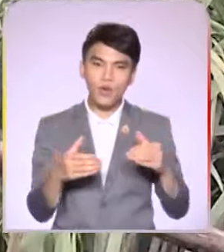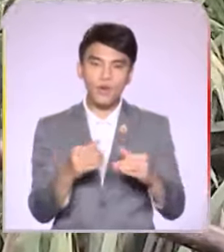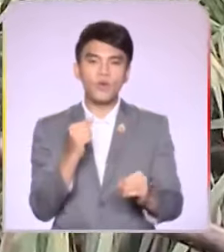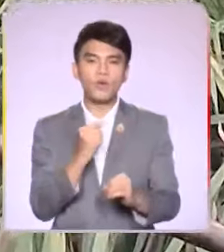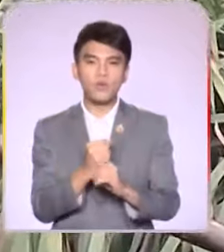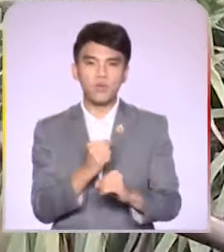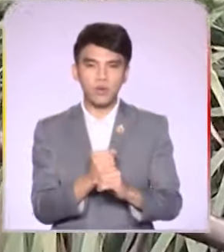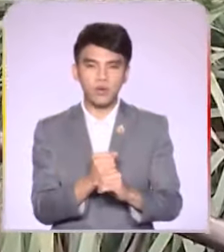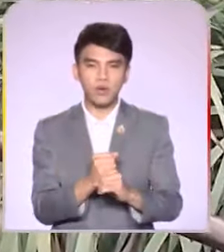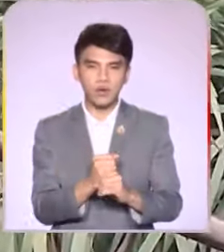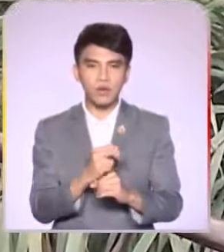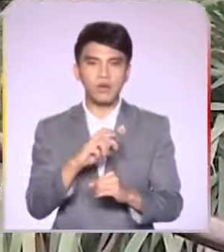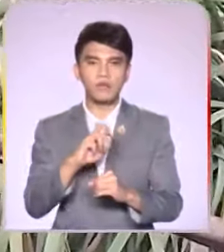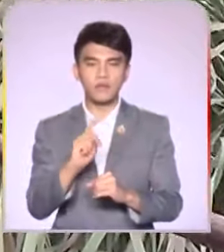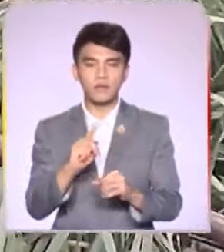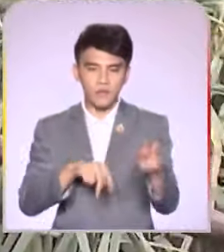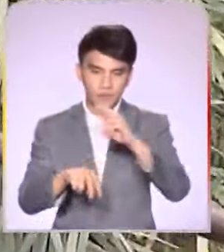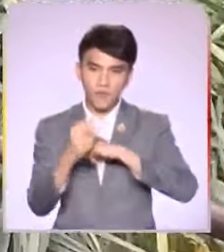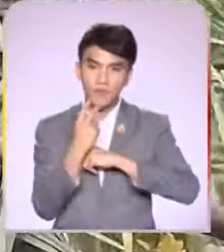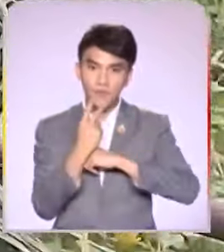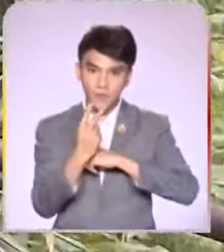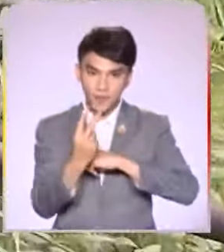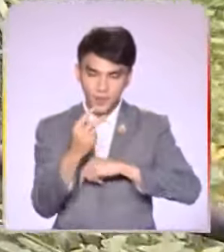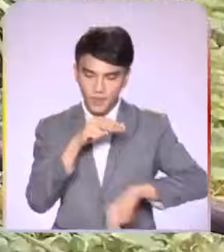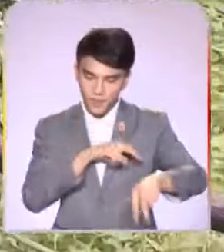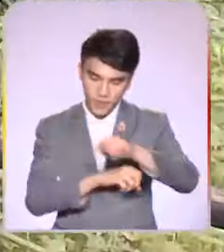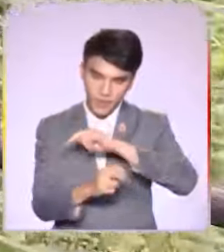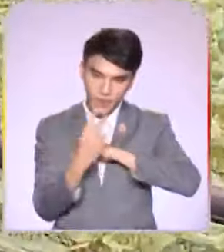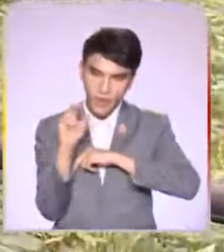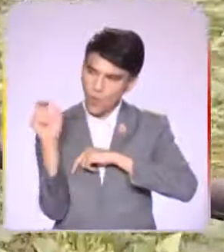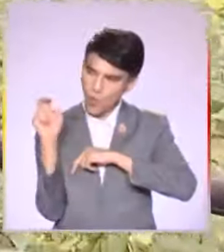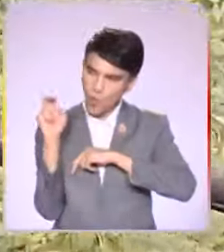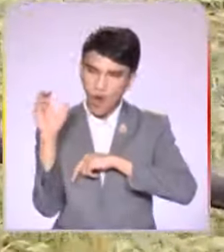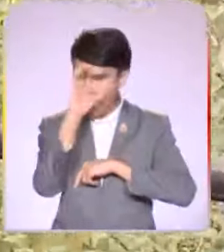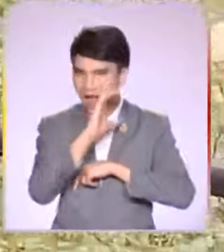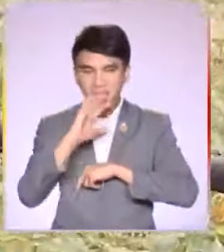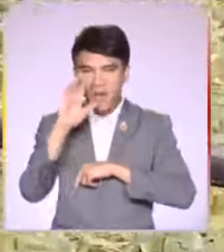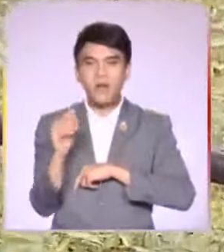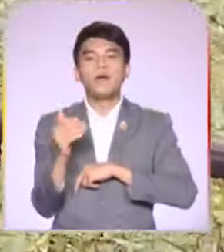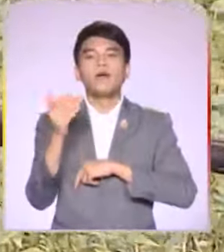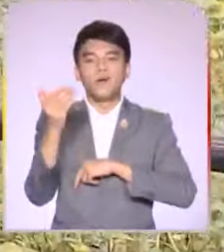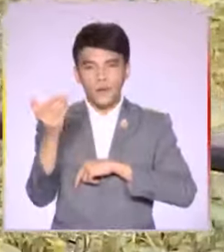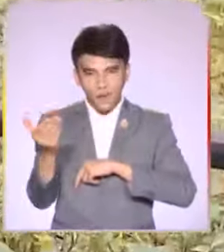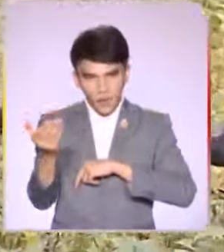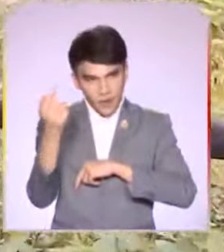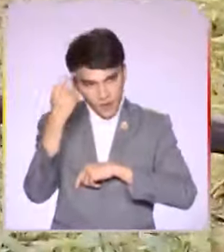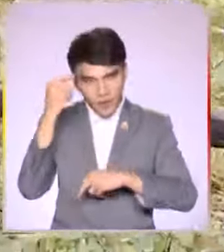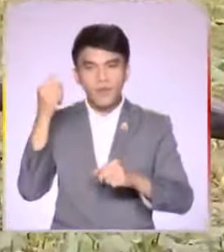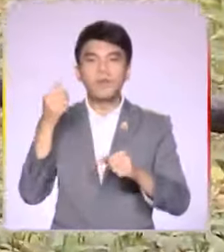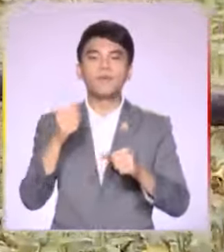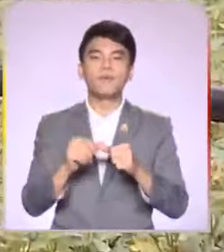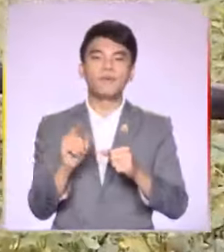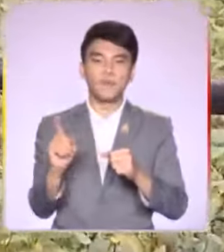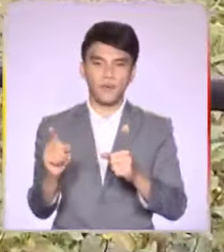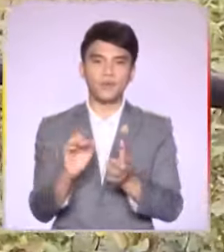านของนิกอสรพิษวิทยาจะลงพื้นที่ไปตรวจสอบหางูตัวเมื่อกี้ที่รัดป้าอยู่มันอาจจะยังอยู่ในป่าก